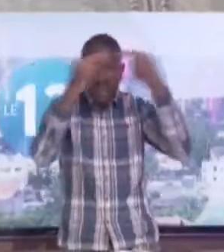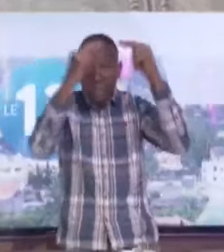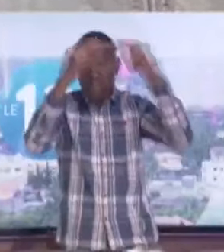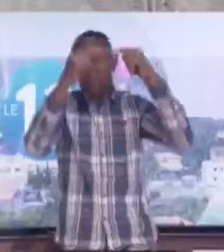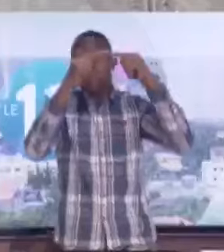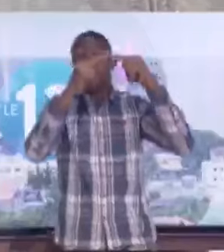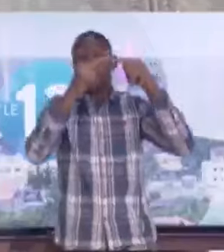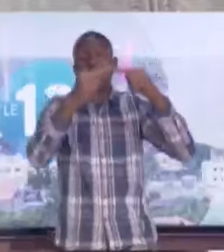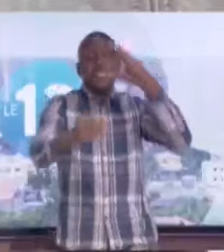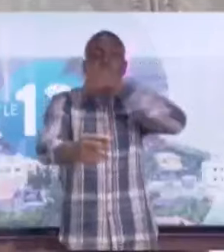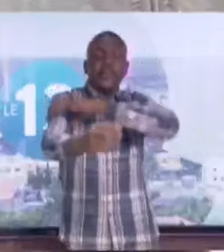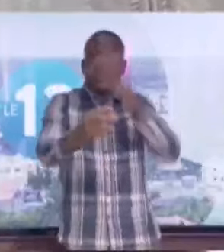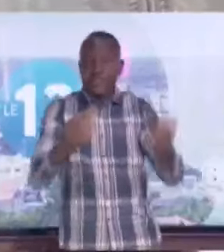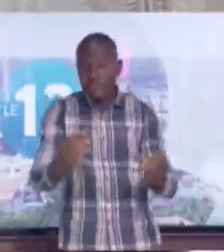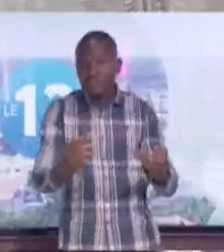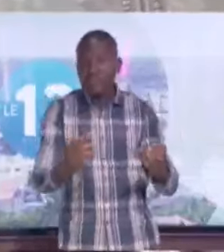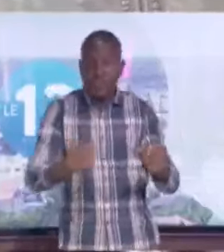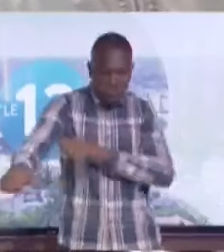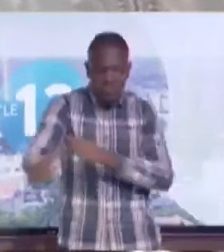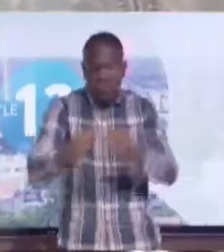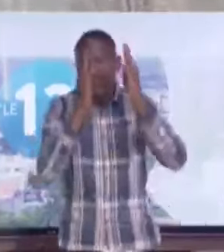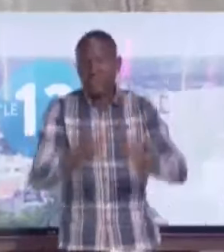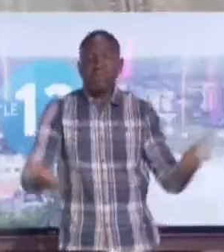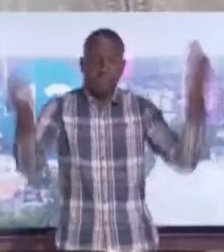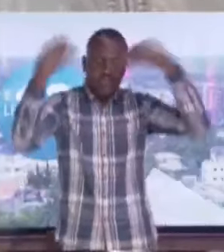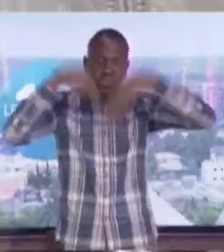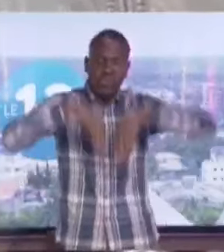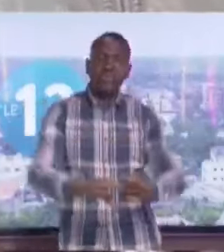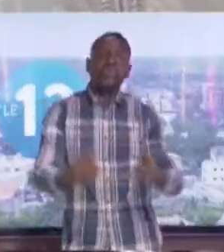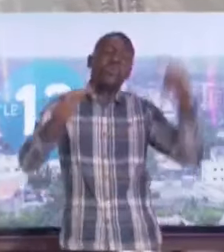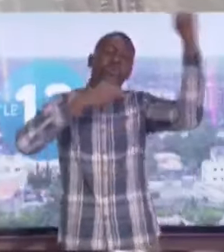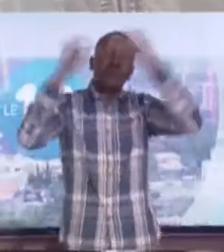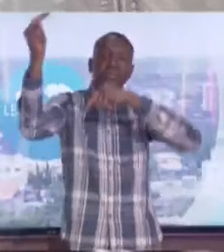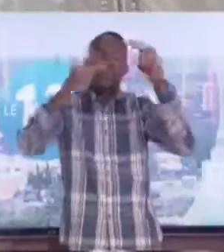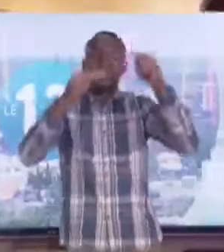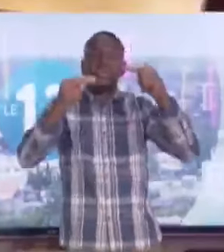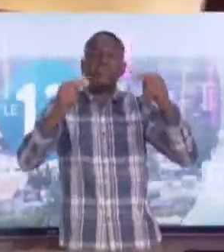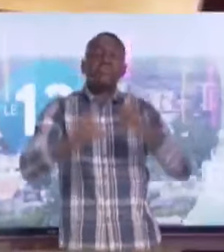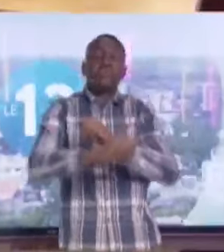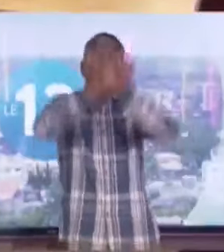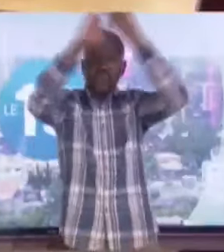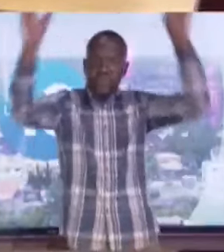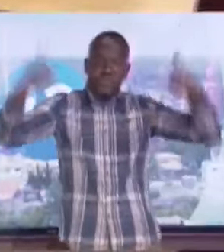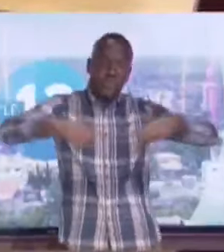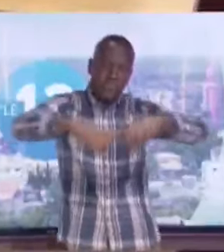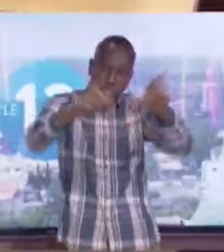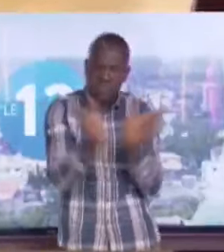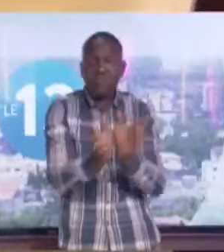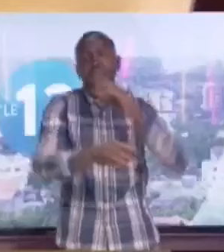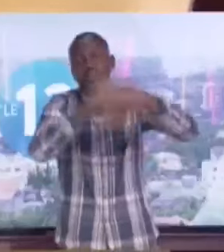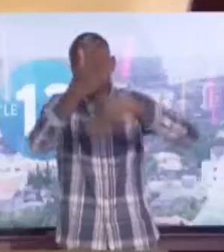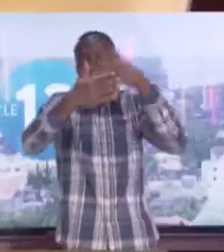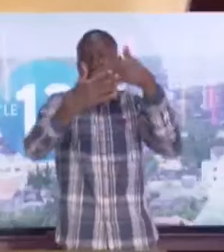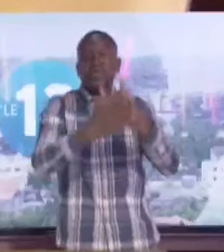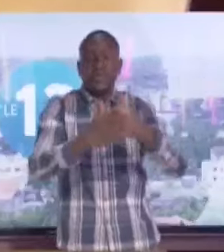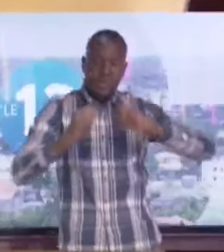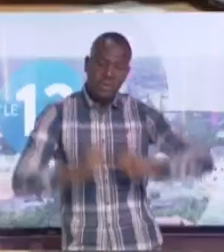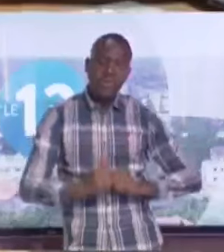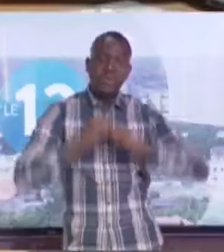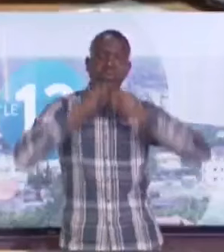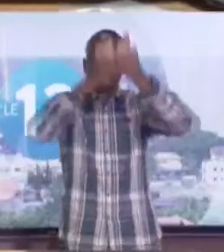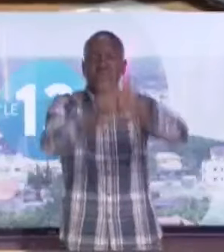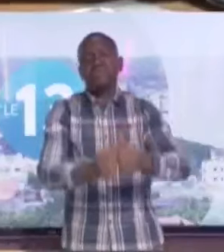de renforcer la capacité des acteurs qui interviennent au niveau de l'électrification rurale et surtout accompagner